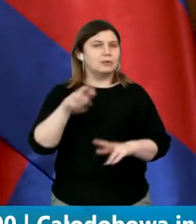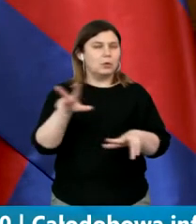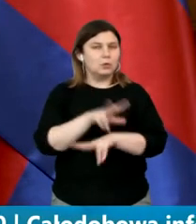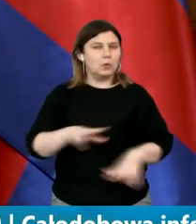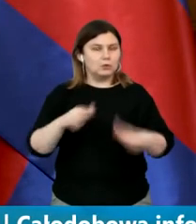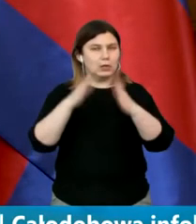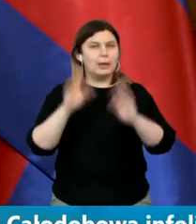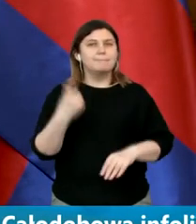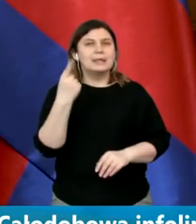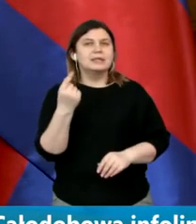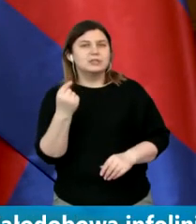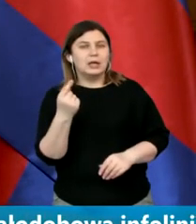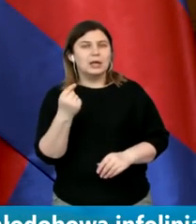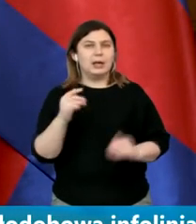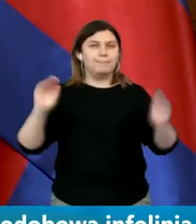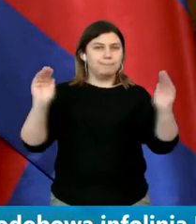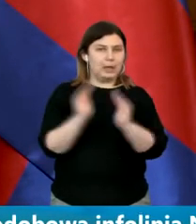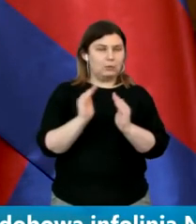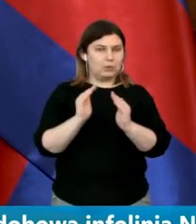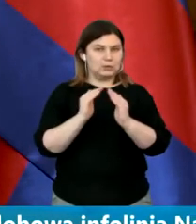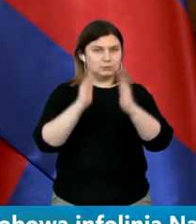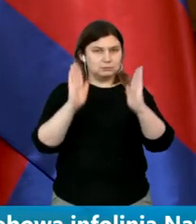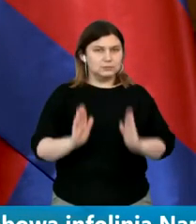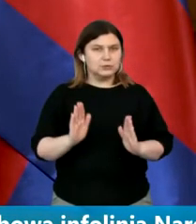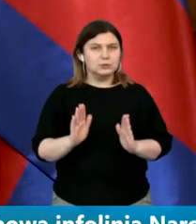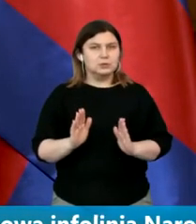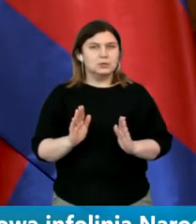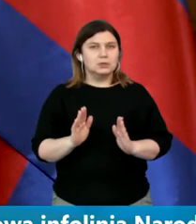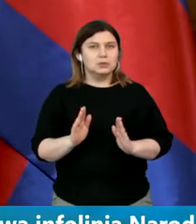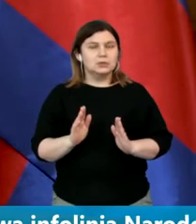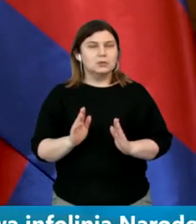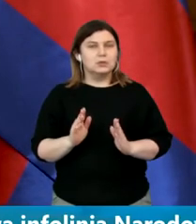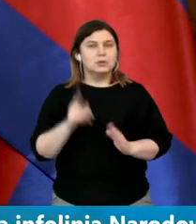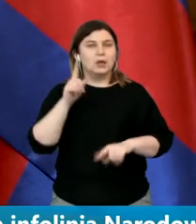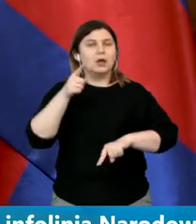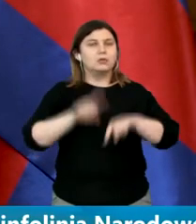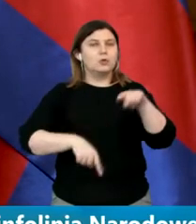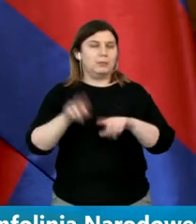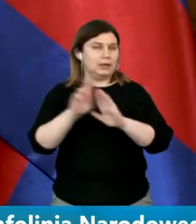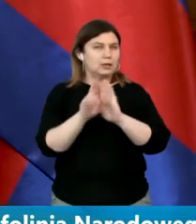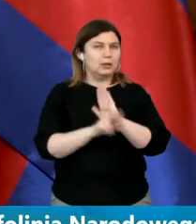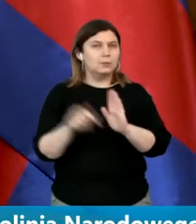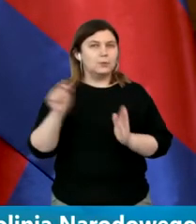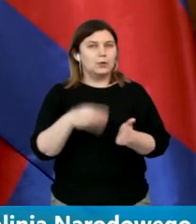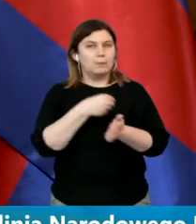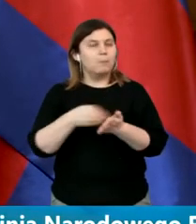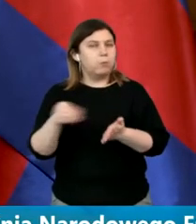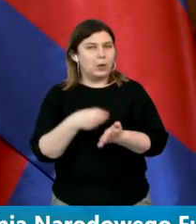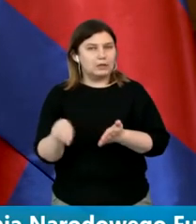w bliźniakach, w małych budynkach i według normalnych reguł musieliby płacić według